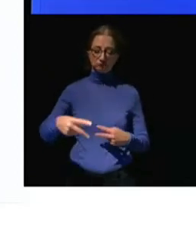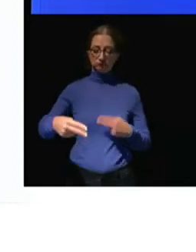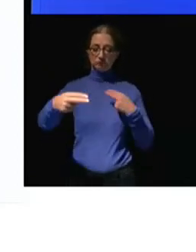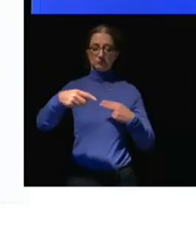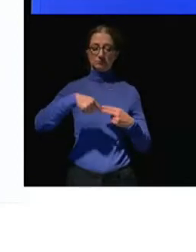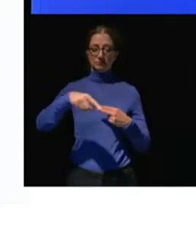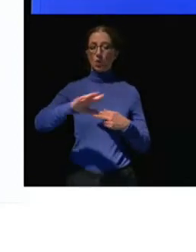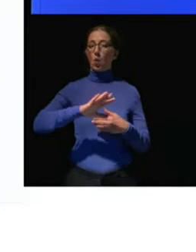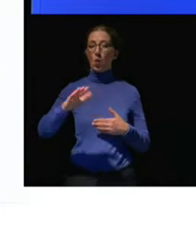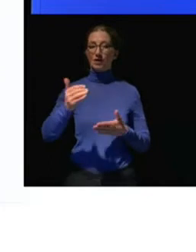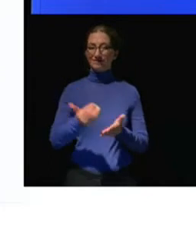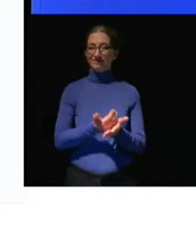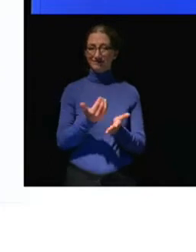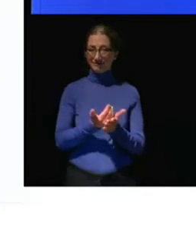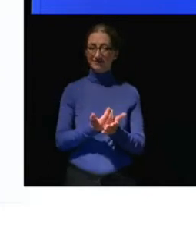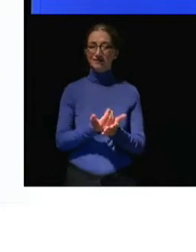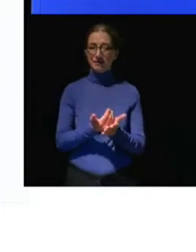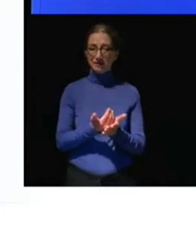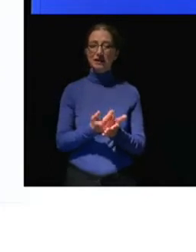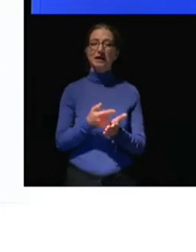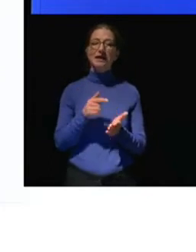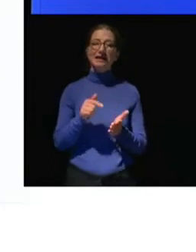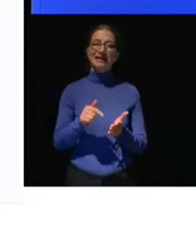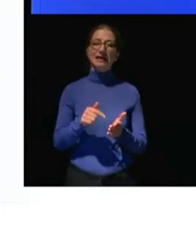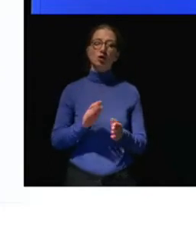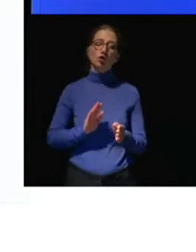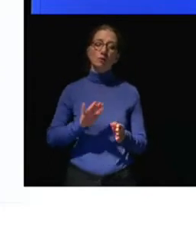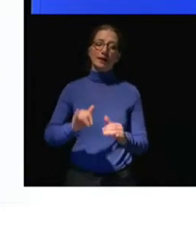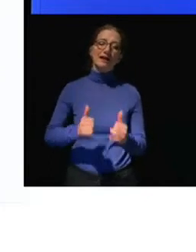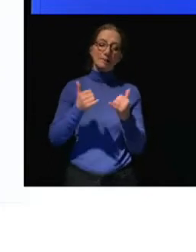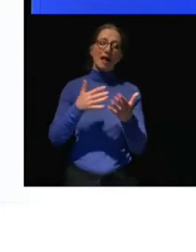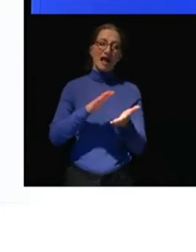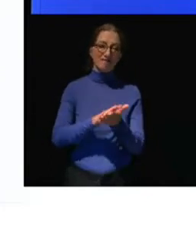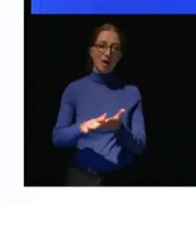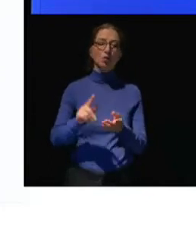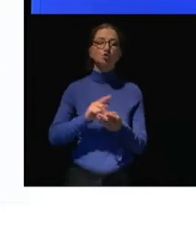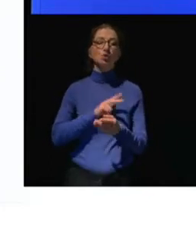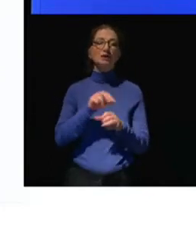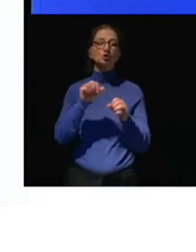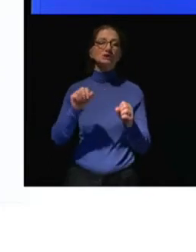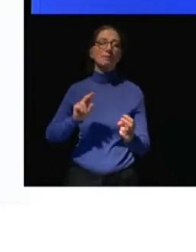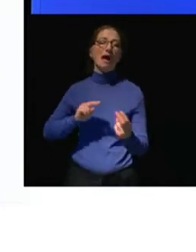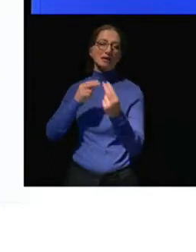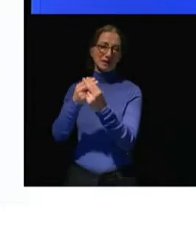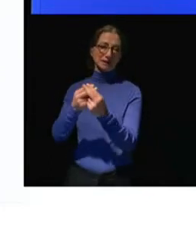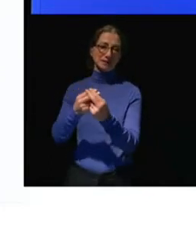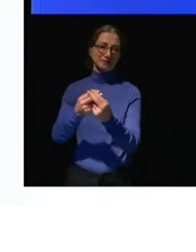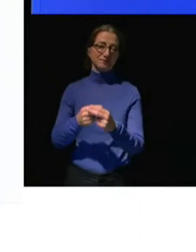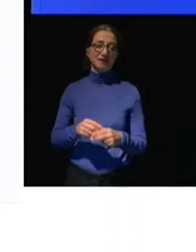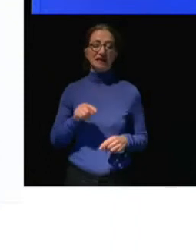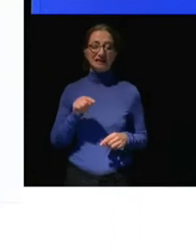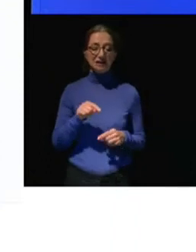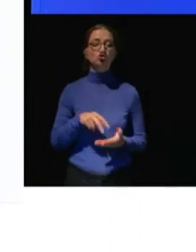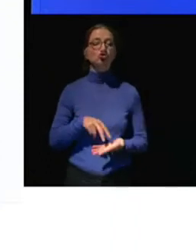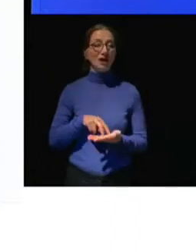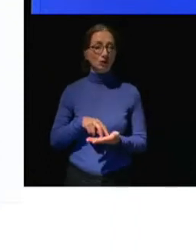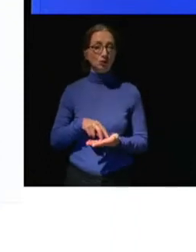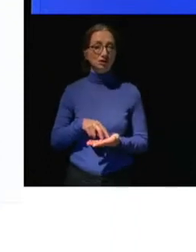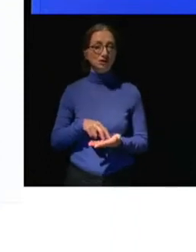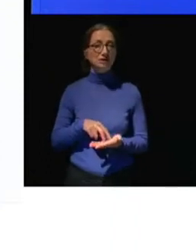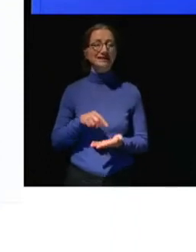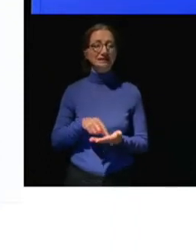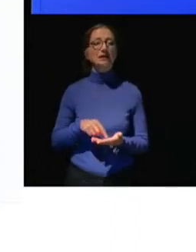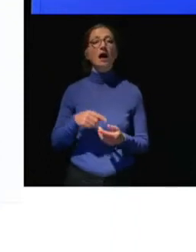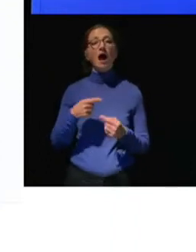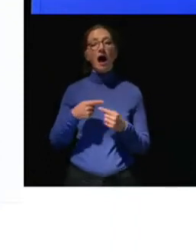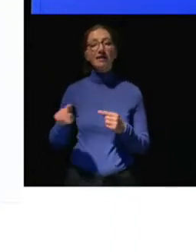von Kunstschaffenden an das Sozialversicherungssystem anzupassen. Dieser Status beschreibt weitere Maßnahmen,